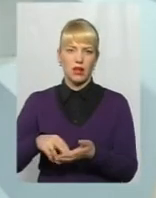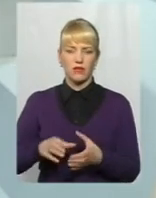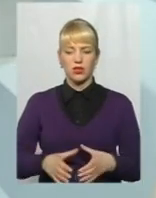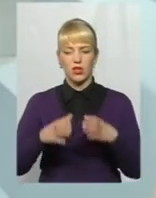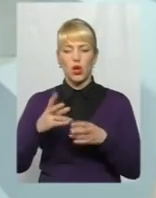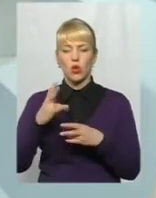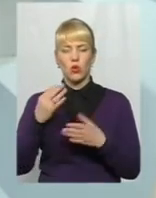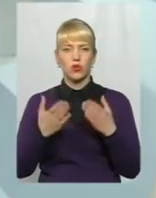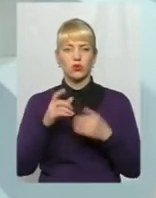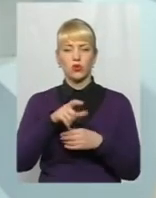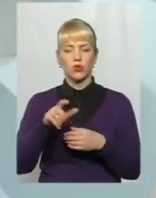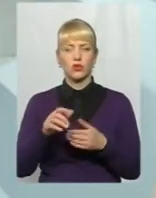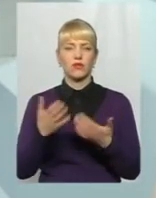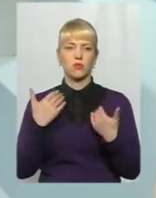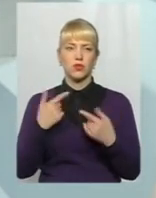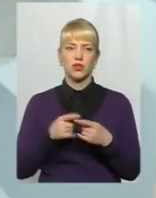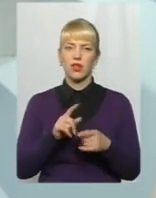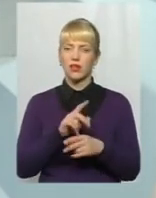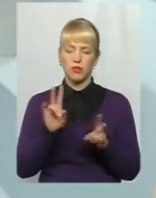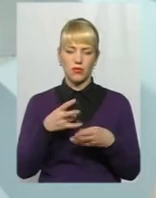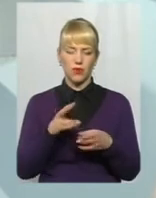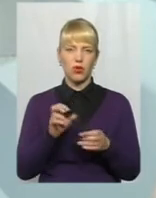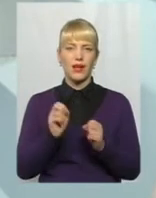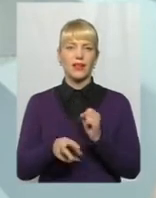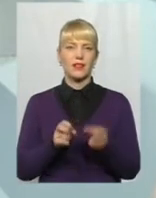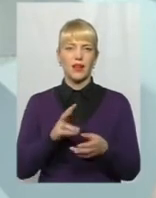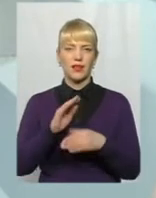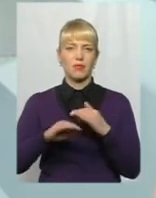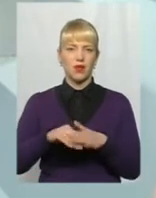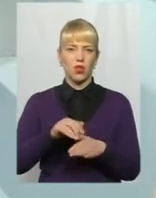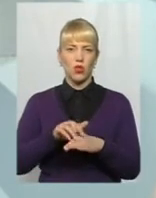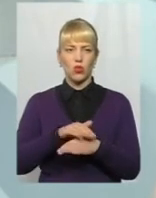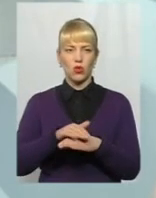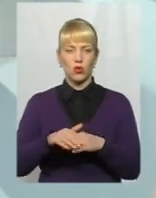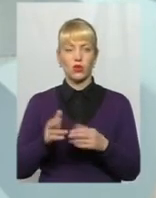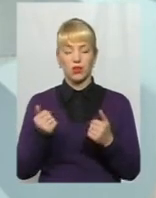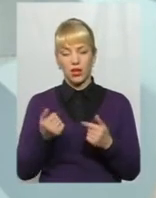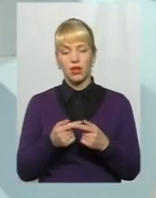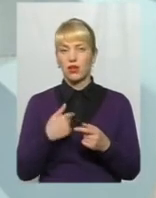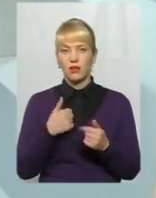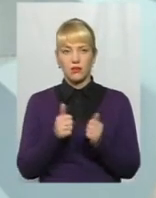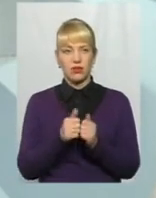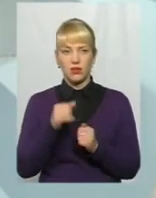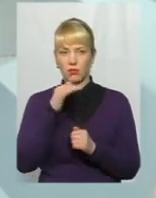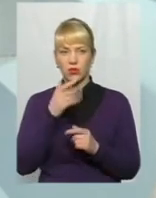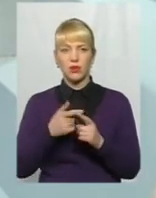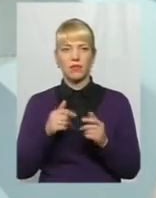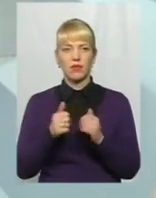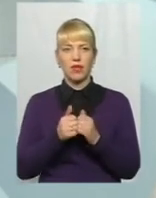гуляють, вони не повинні там кидати це все під ноги. Звичайно, урни трішечки далі. Біля всі будинки